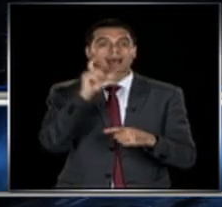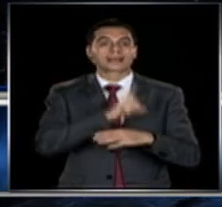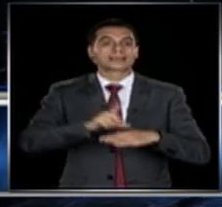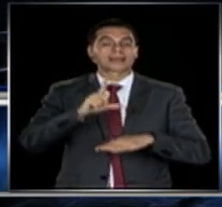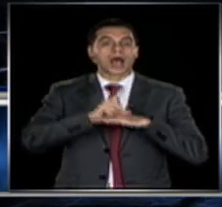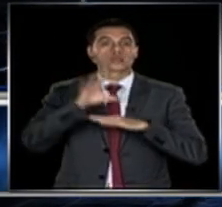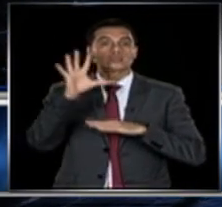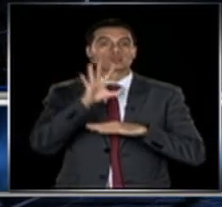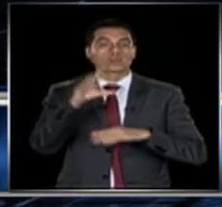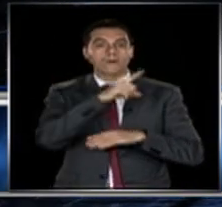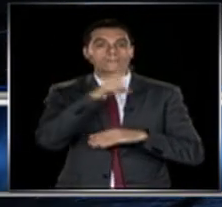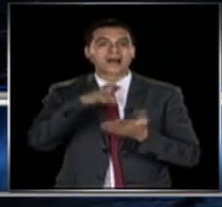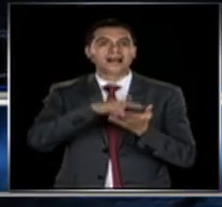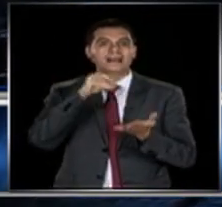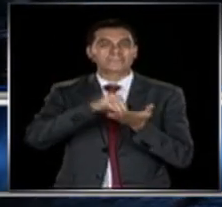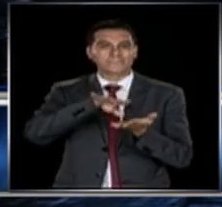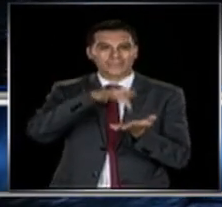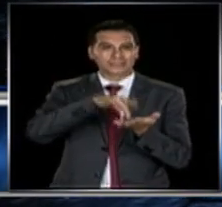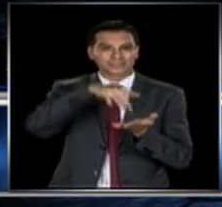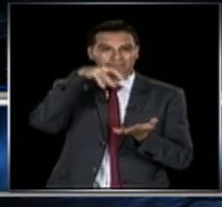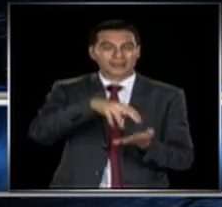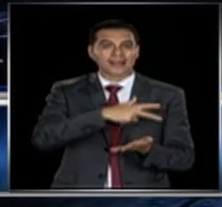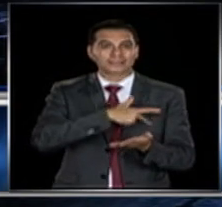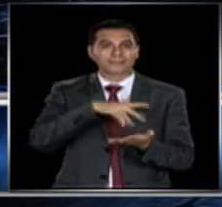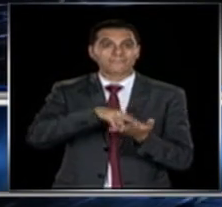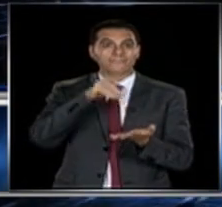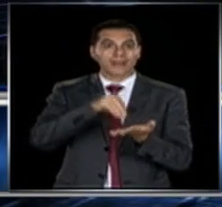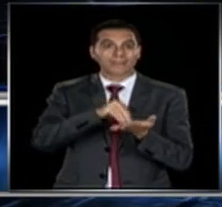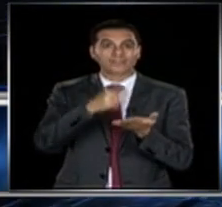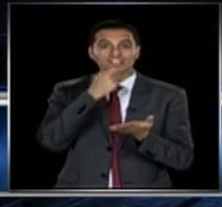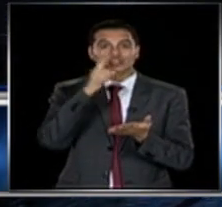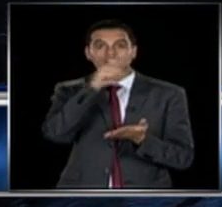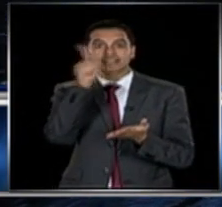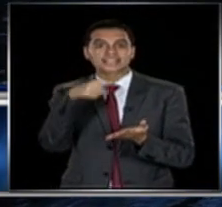الأوروبي التي تبدأ بالحرف زد؟